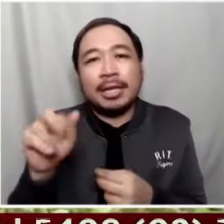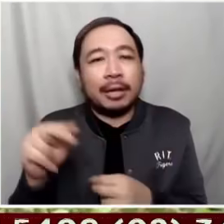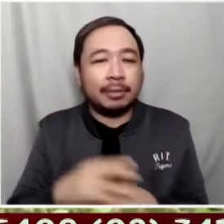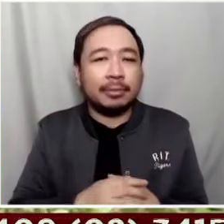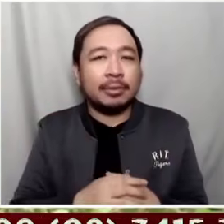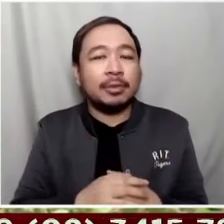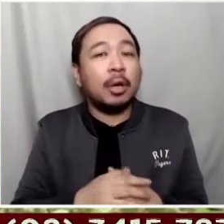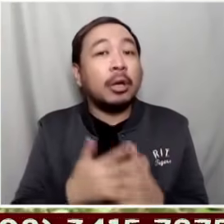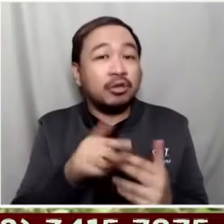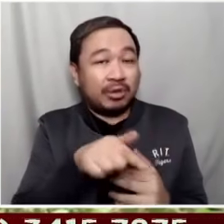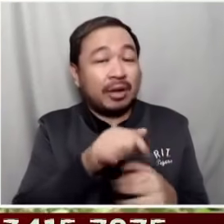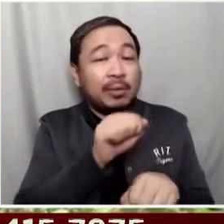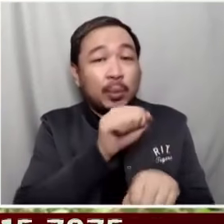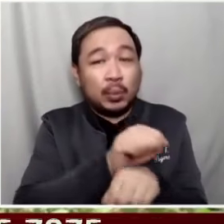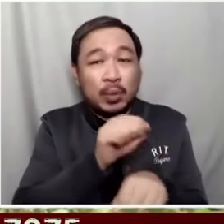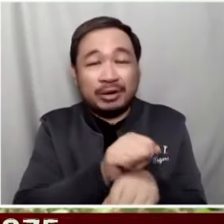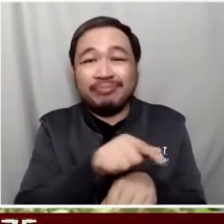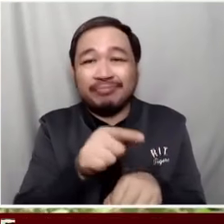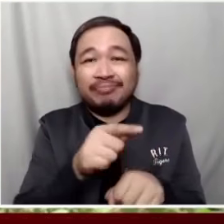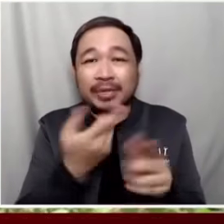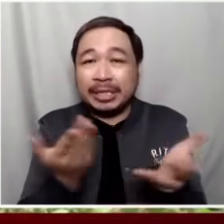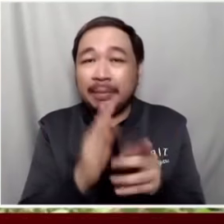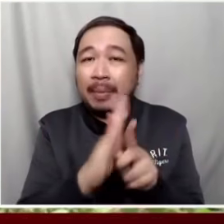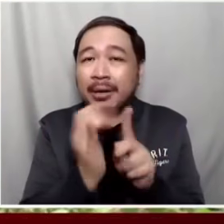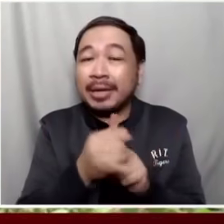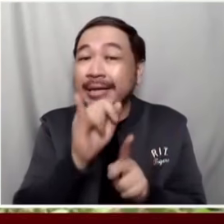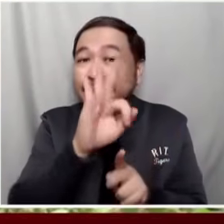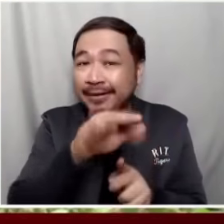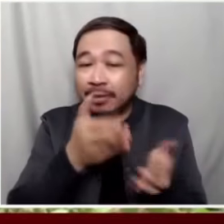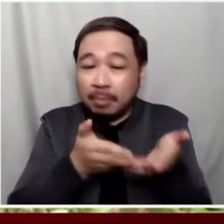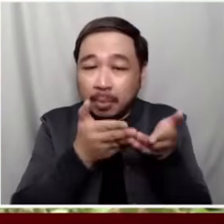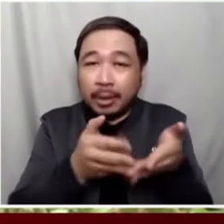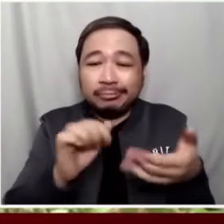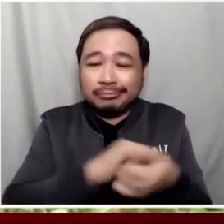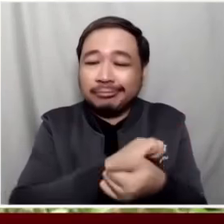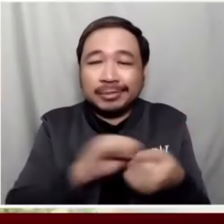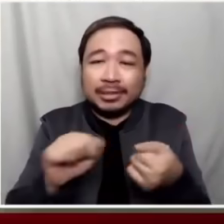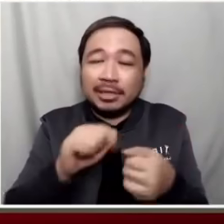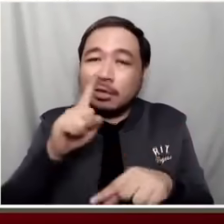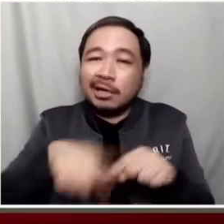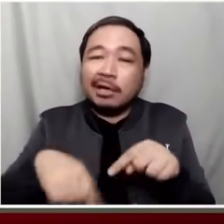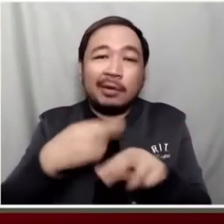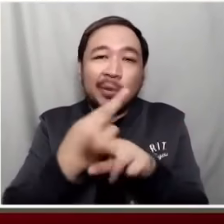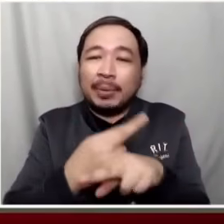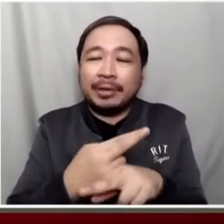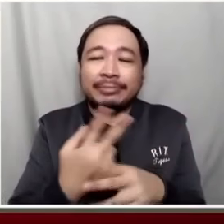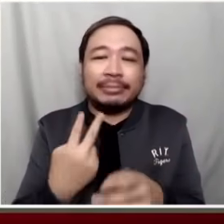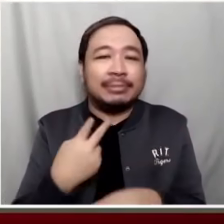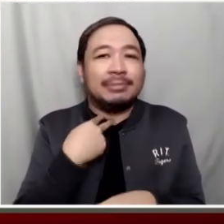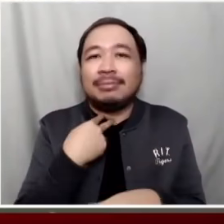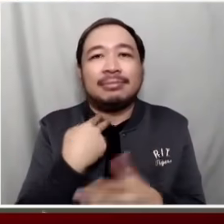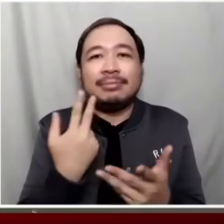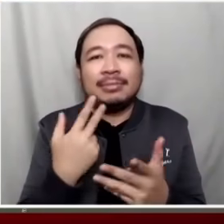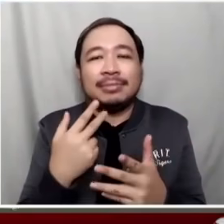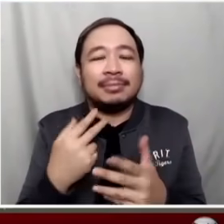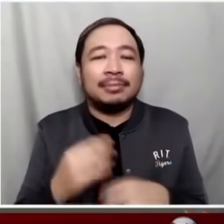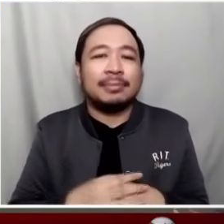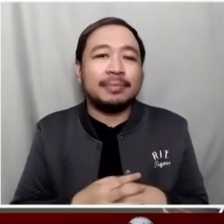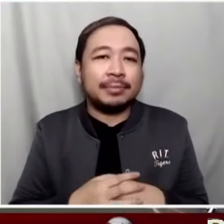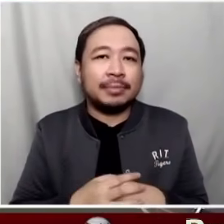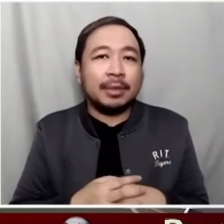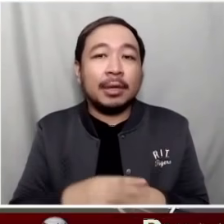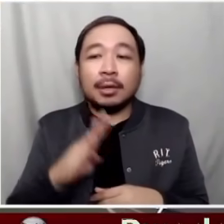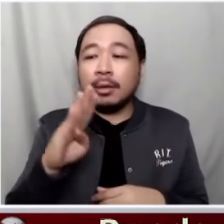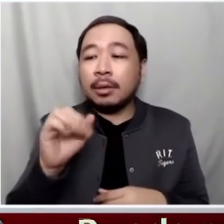po. So pag nasira po yan at hindi po agad napagawa ay wala po silang ibang pagkukunan. Sa Balayan, Batangas